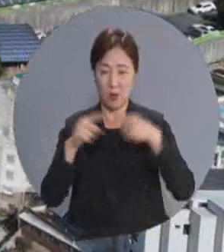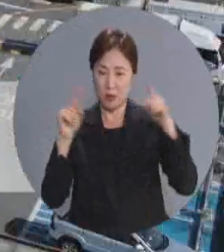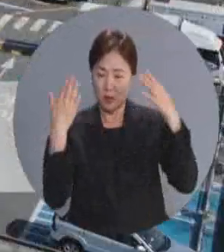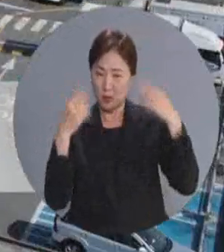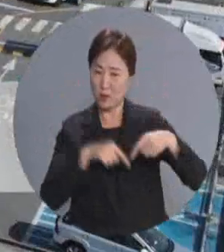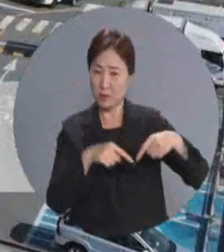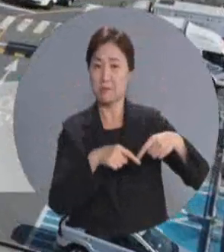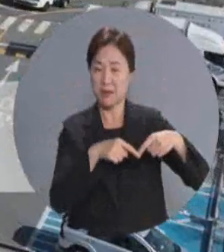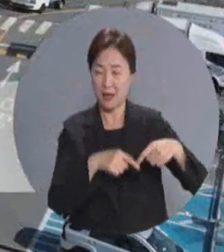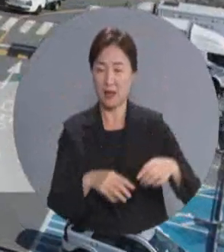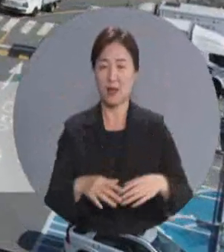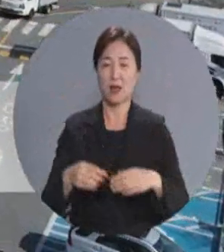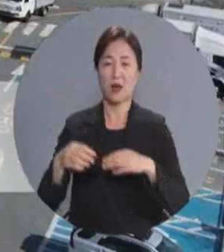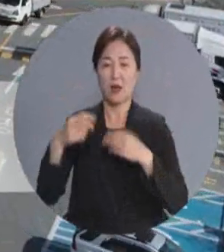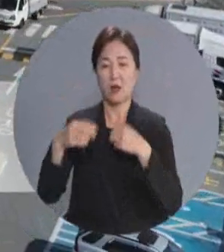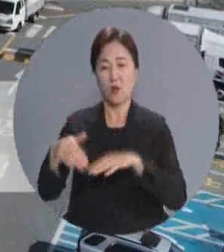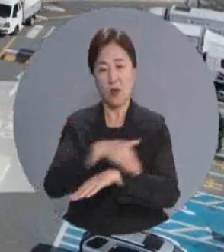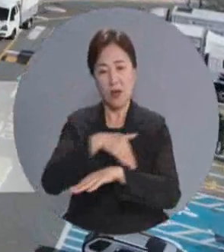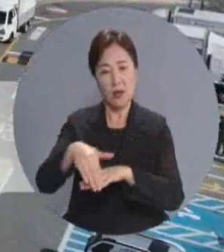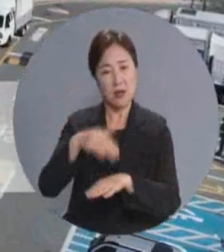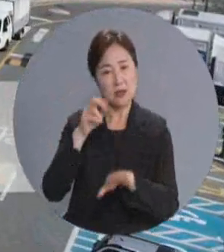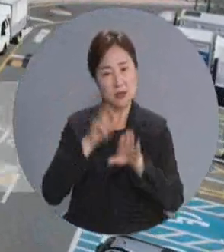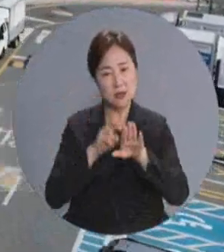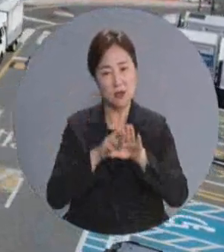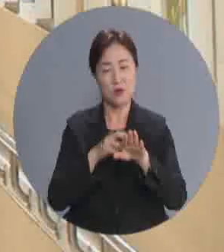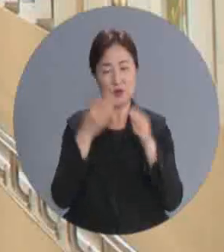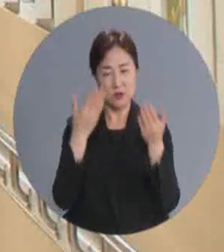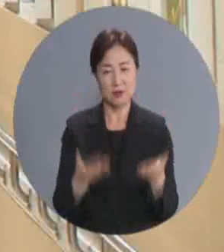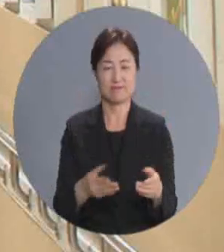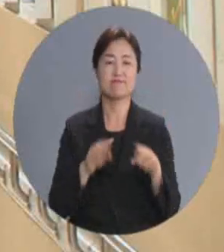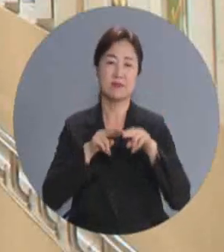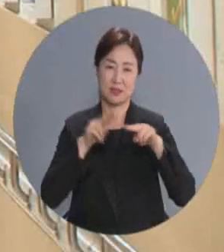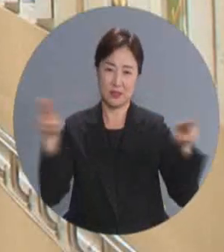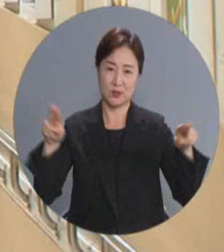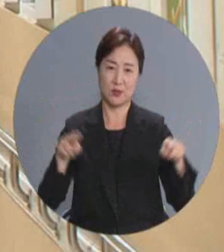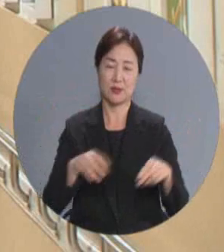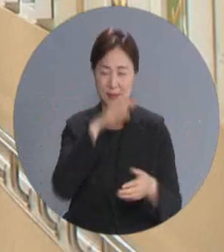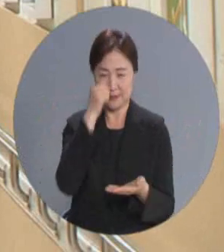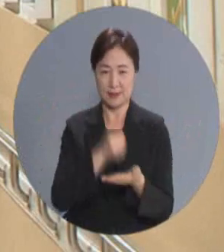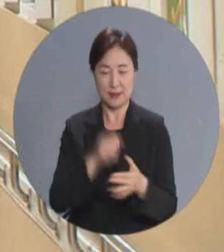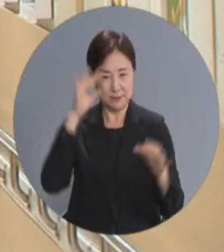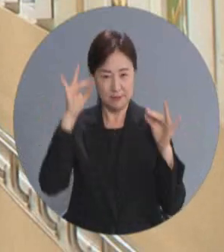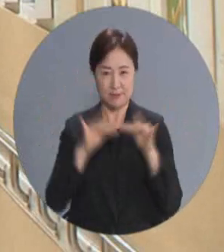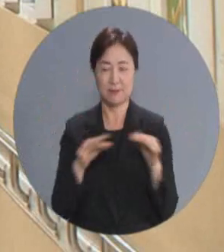대책위도 외래진료를 휴진 없이 이어가기로 뜻을 모은 것으로 알려졌습니다